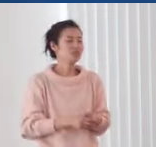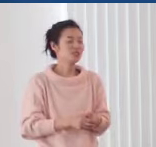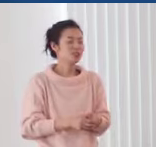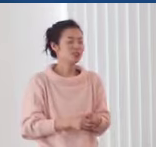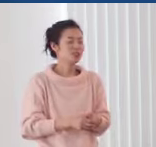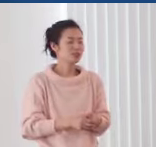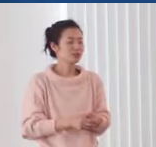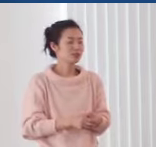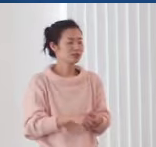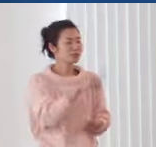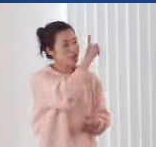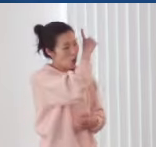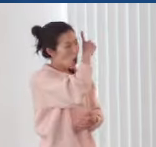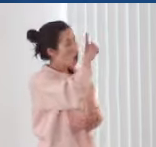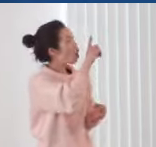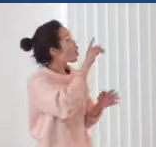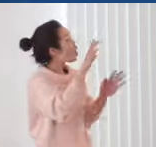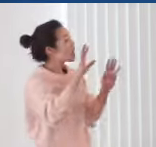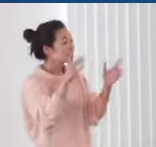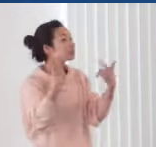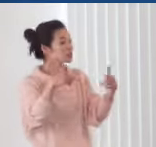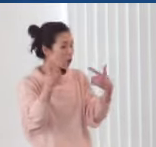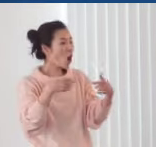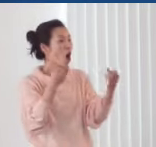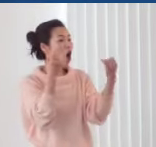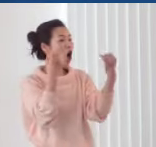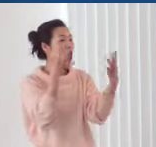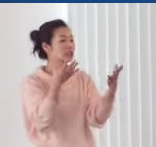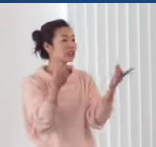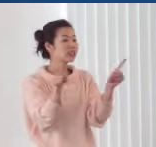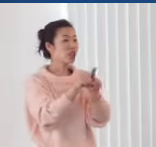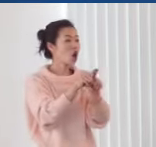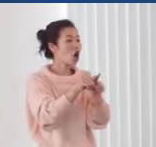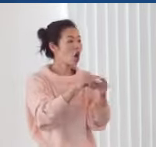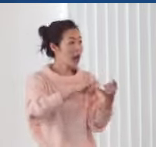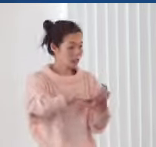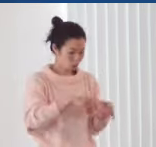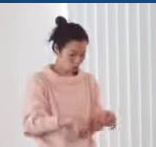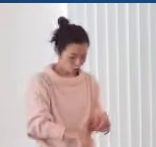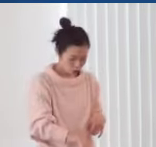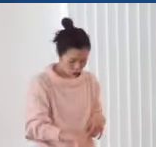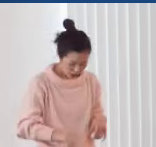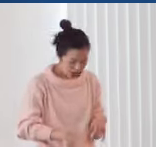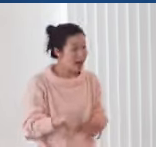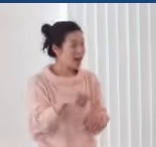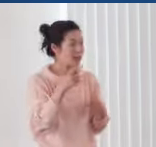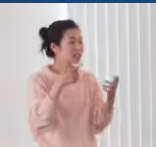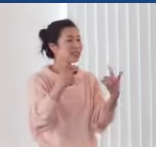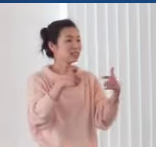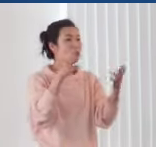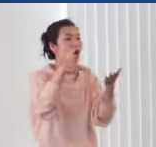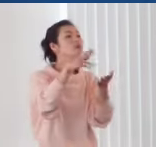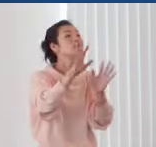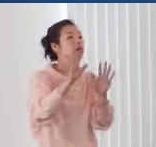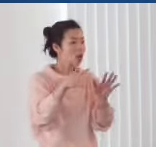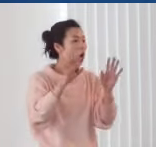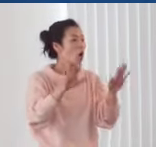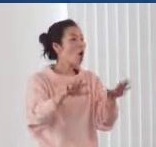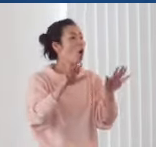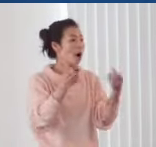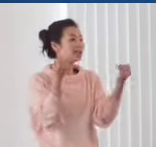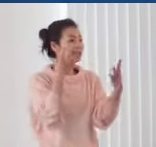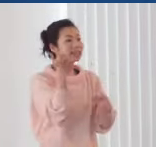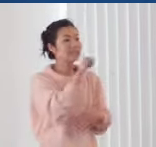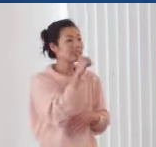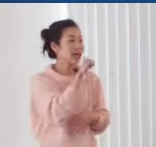伝道者の書、この私たちが今教会で読んでおりますのは新共同訳聖書でありまして、新共同訳聖書ですとこれ